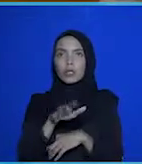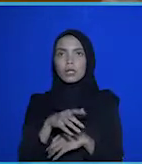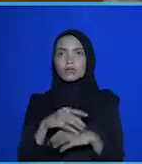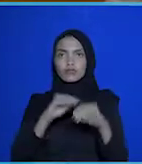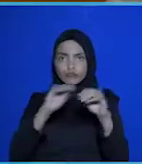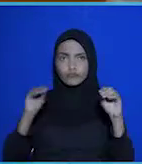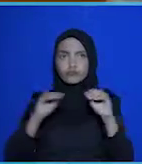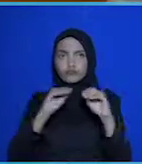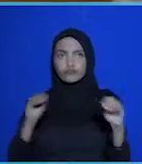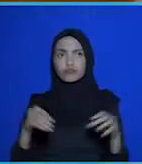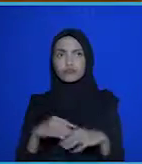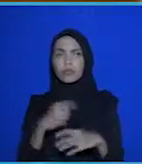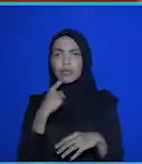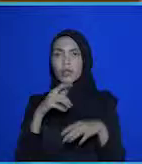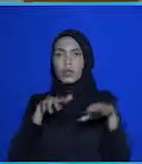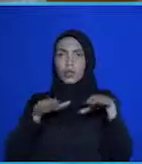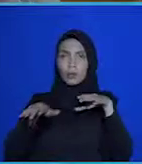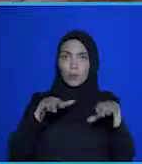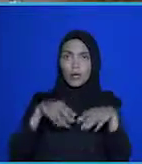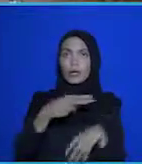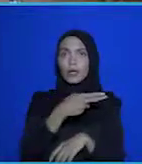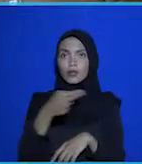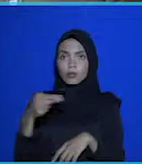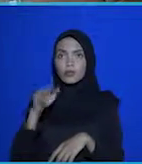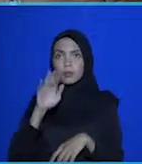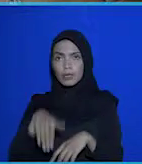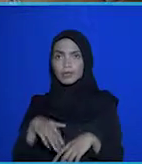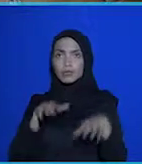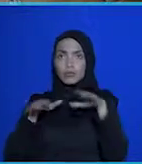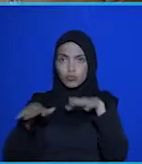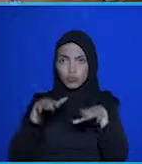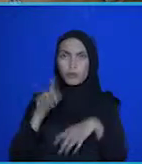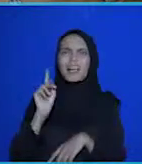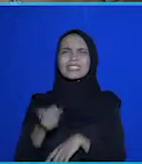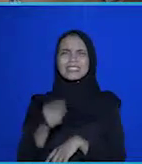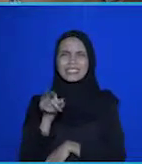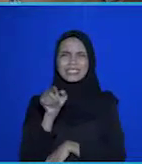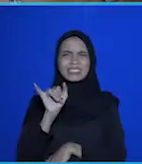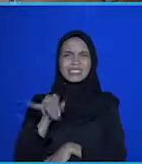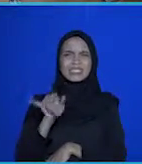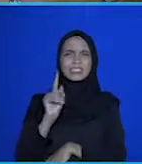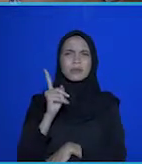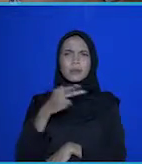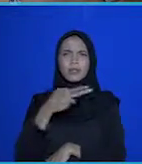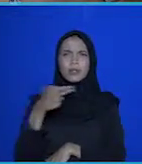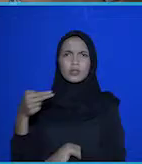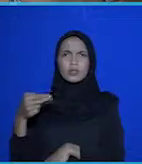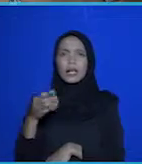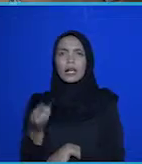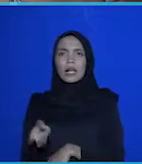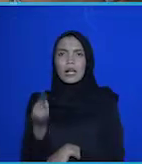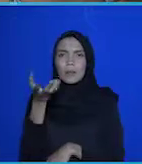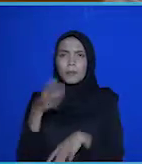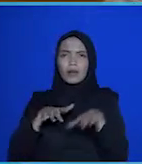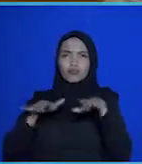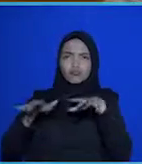perlu menyampaikan edukasinya tentang gempa, apakah Indonesia masih akan mengalami? Ya, ya pastilah, karena memang negara